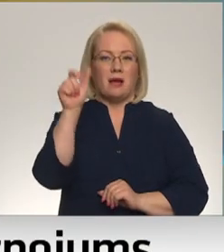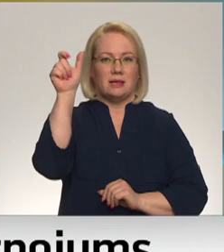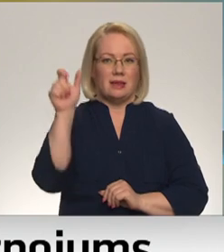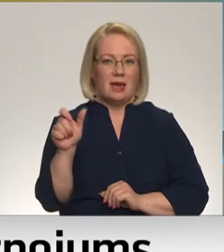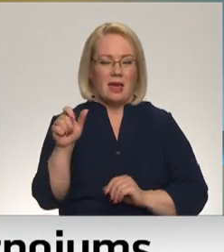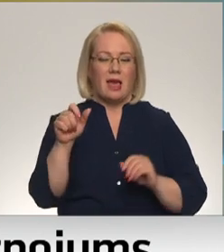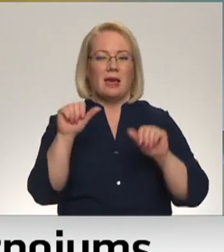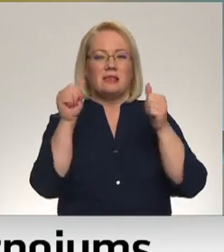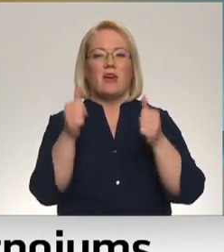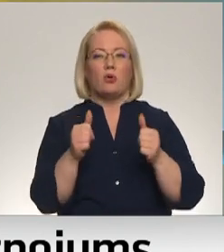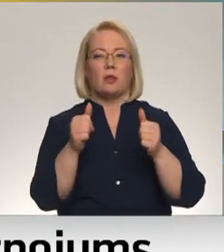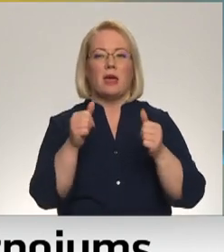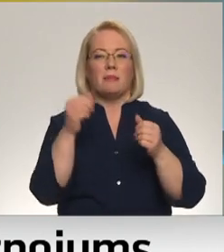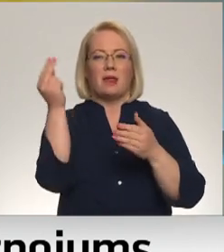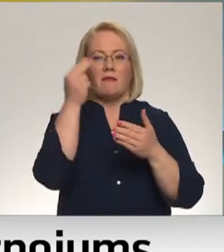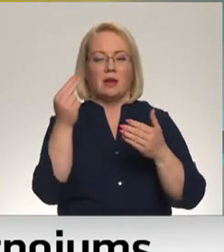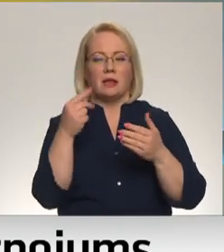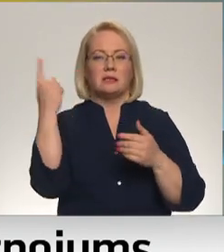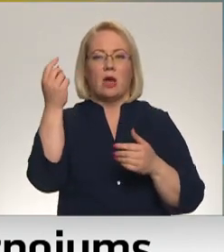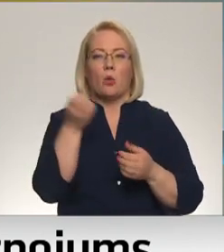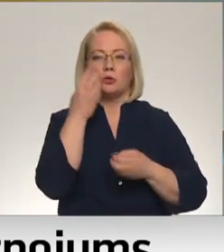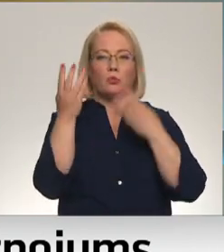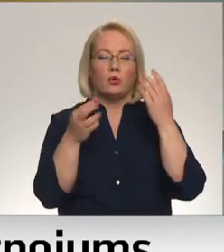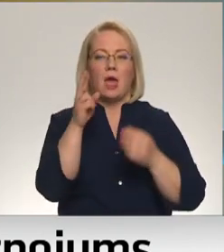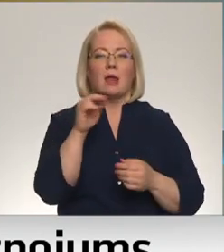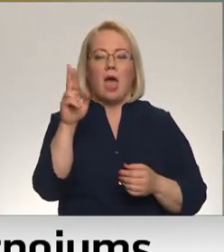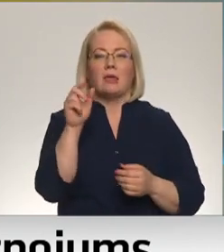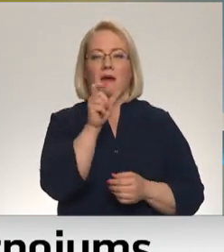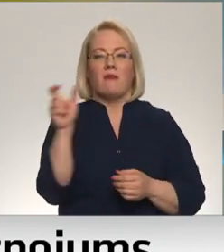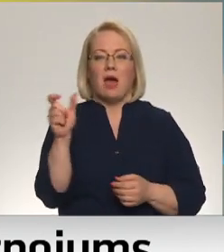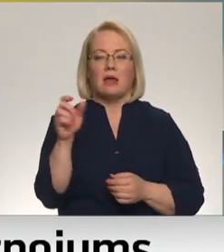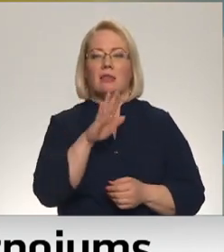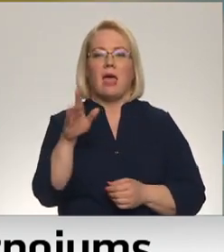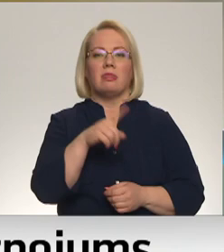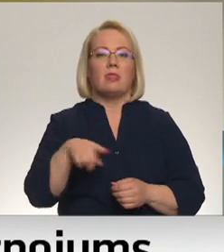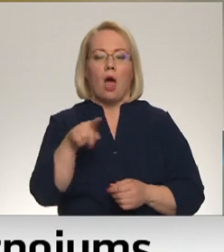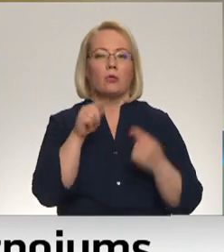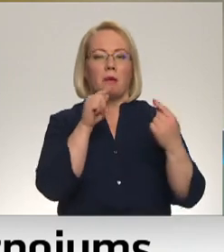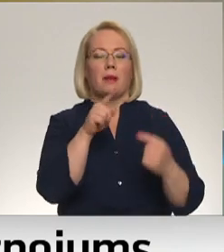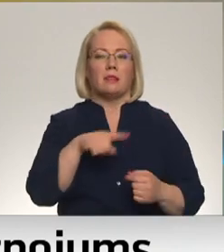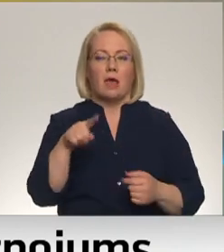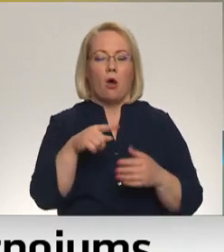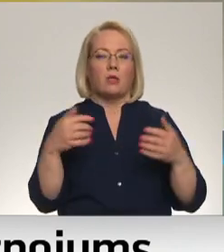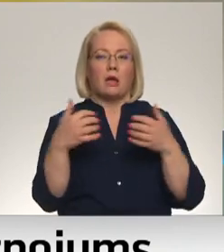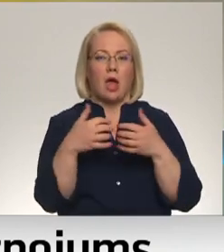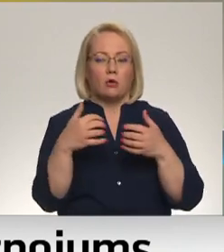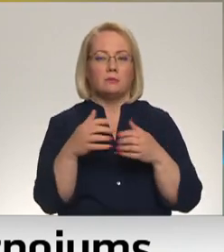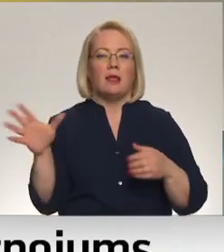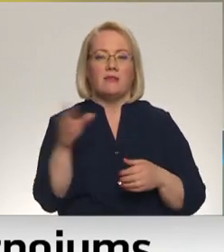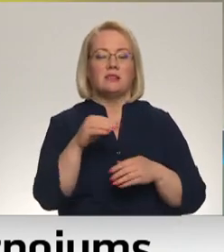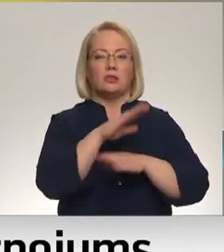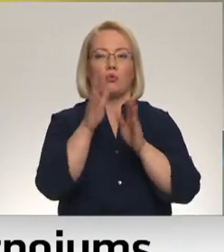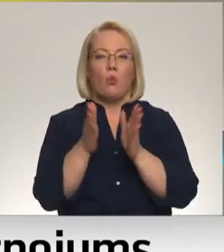Rudens izveidotajiem trafaretiem uzzīmētas saules puķis ar Raiņa vārdiem. Ne tauta pret tautu tad karos, bet visas kopā pret